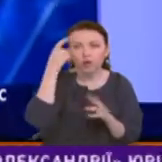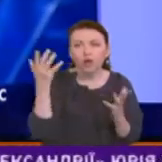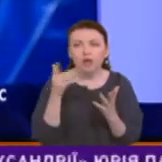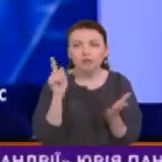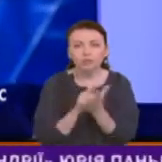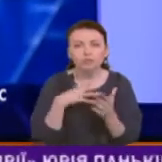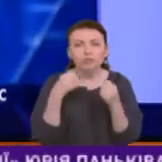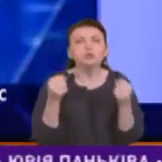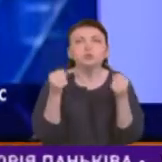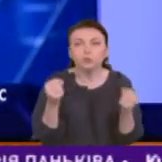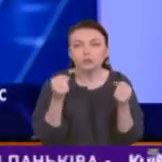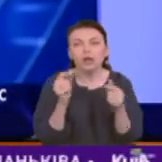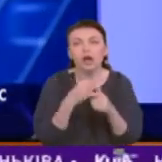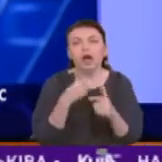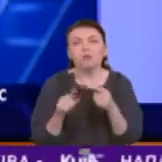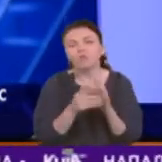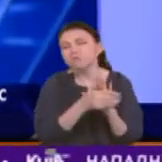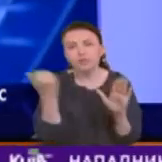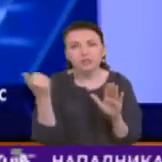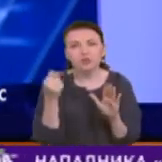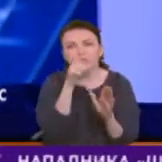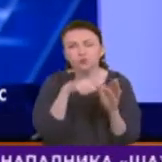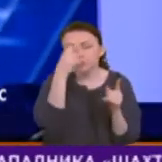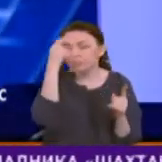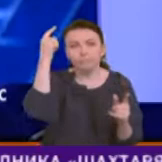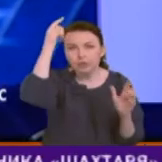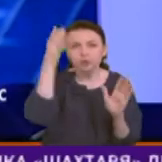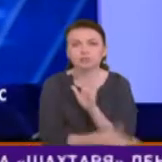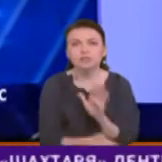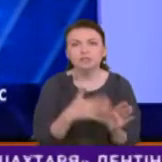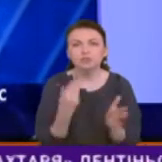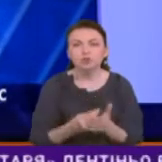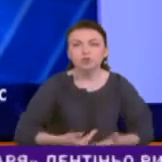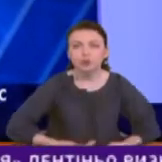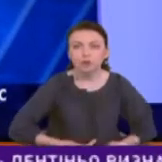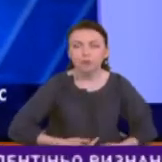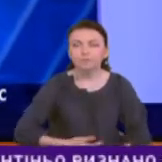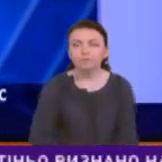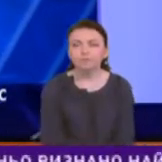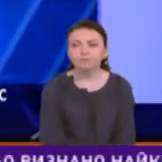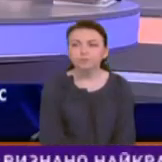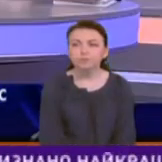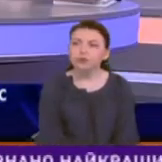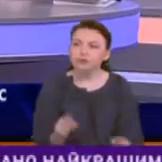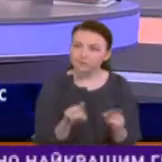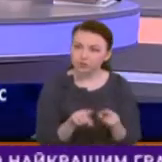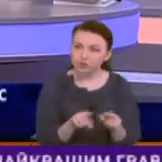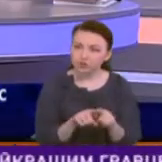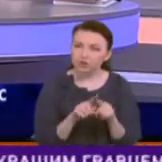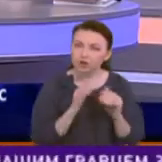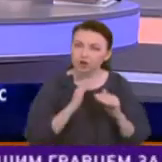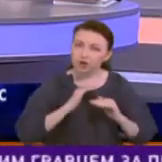бути струс або, скажімо, виклик, щоб людина переосмислила своє життя? Але ж бачите, все ж таки, як то кажуть,